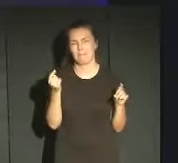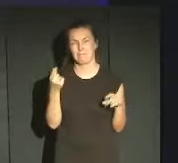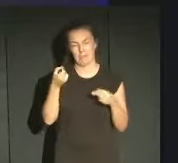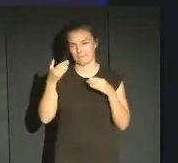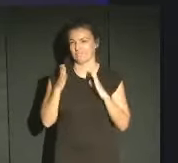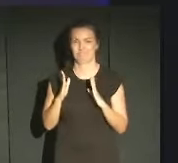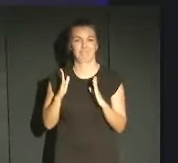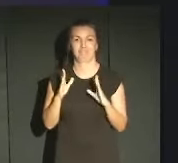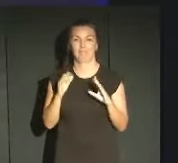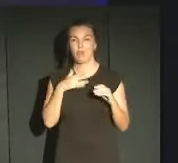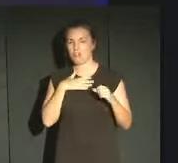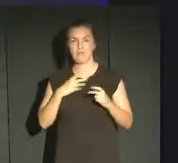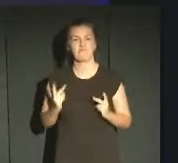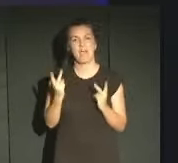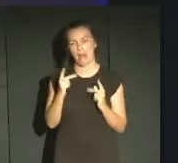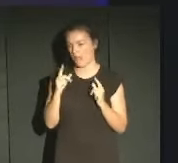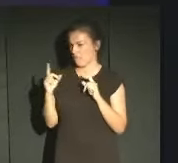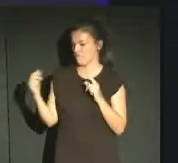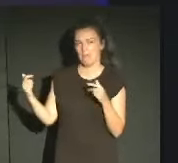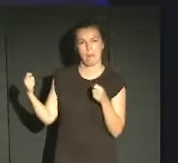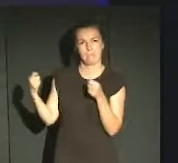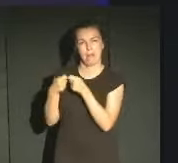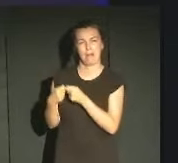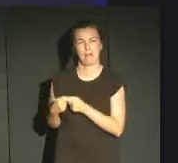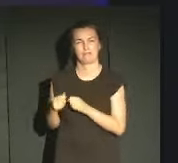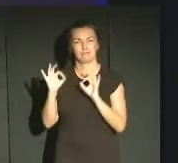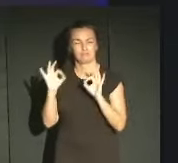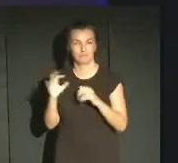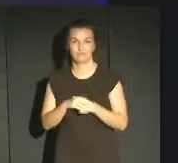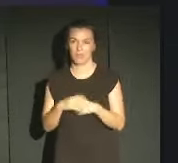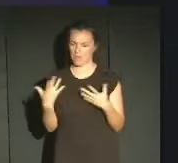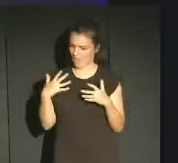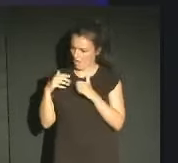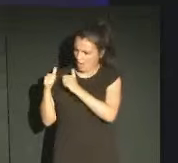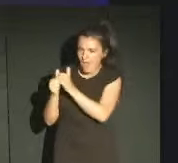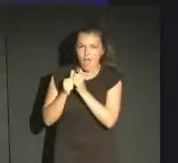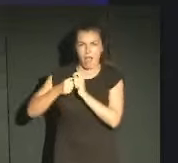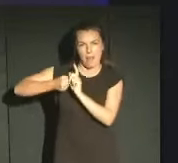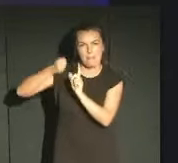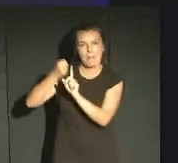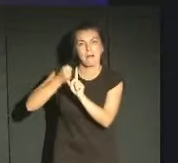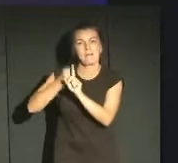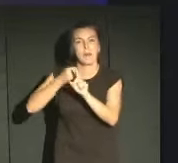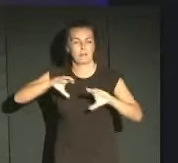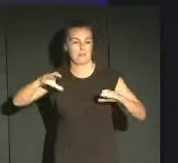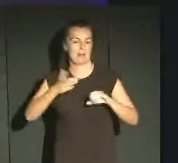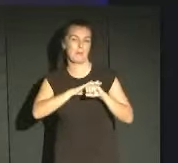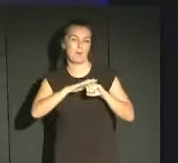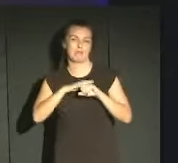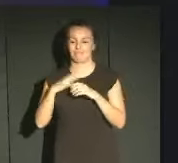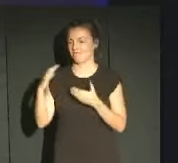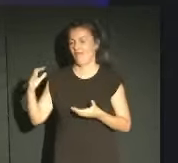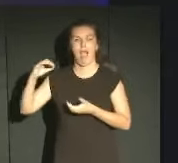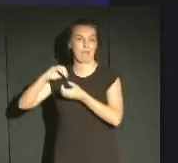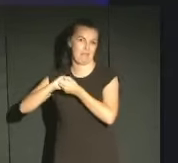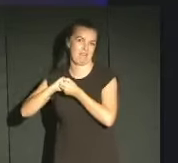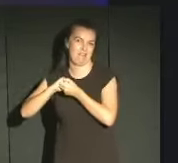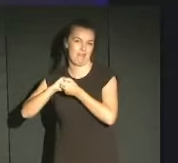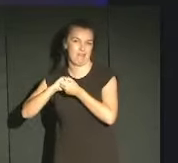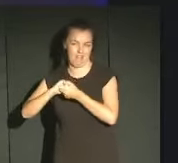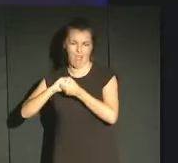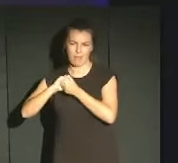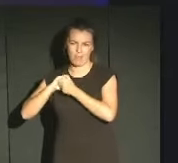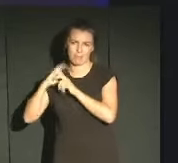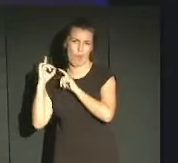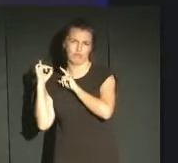commune et on s'est dit que c'est l'occasion aussi de mener un combat emble avec un parti ami et j'espère un parti ami pour